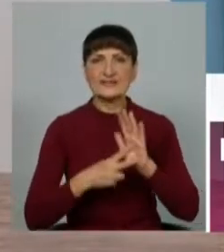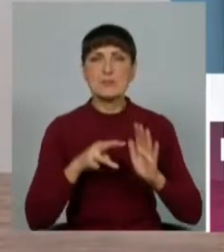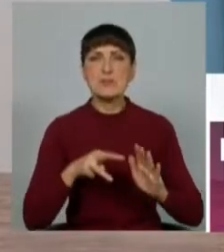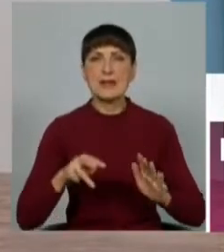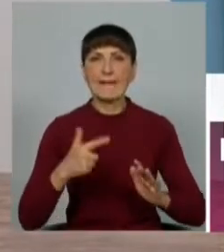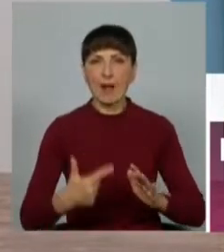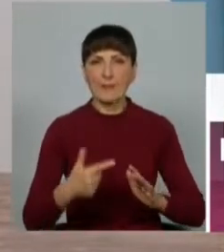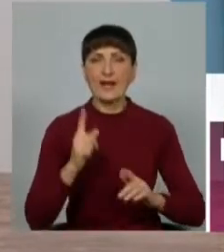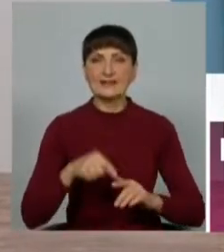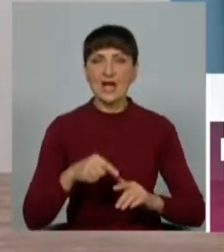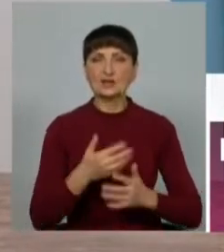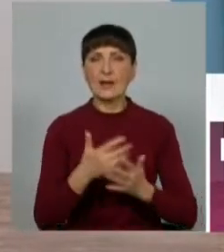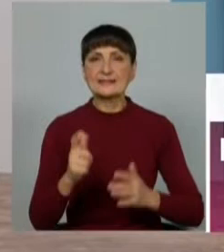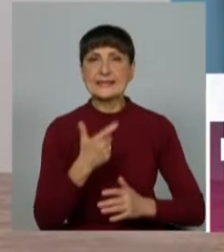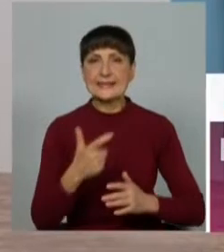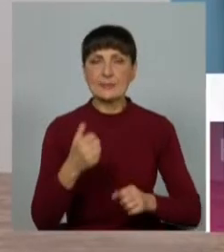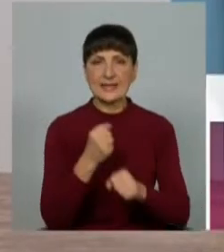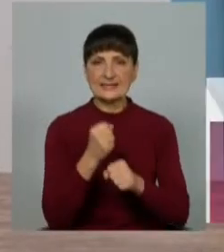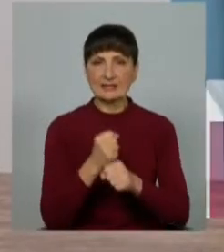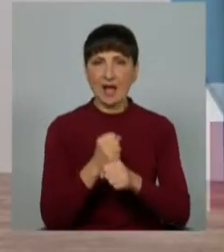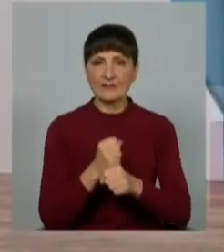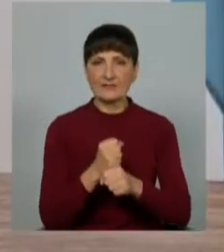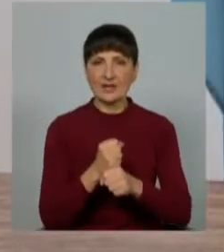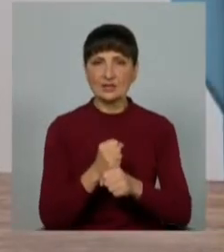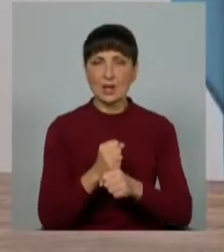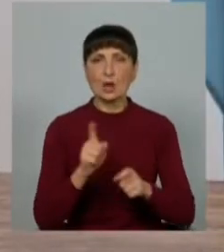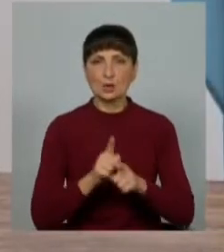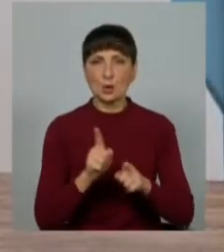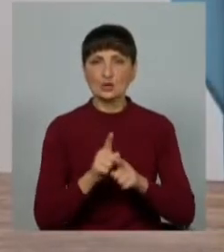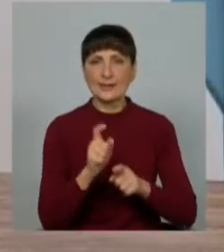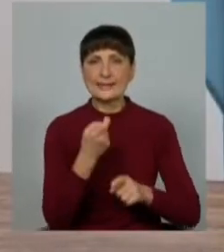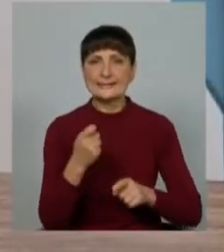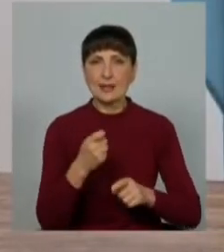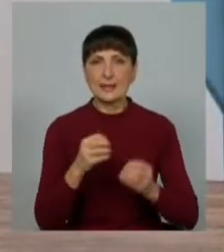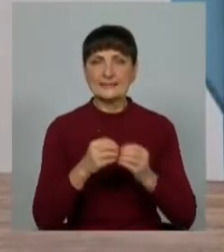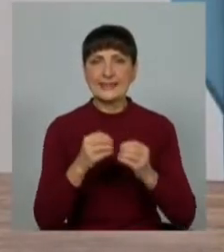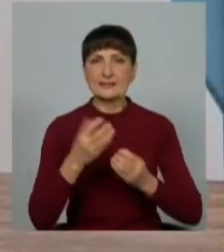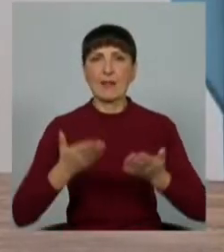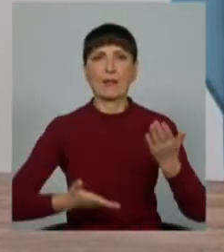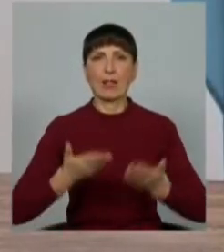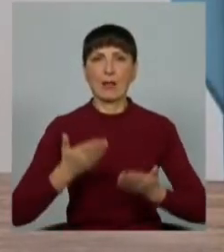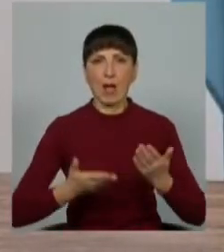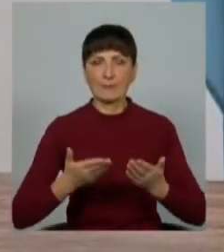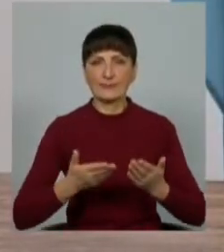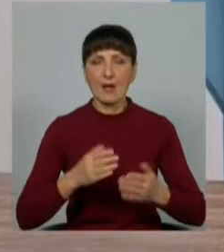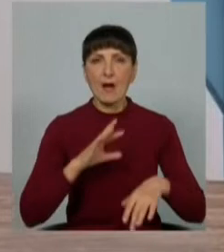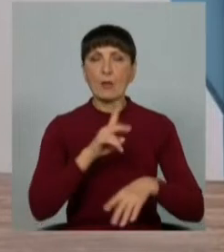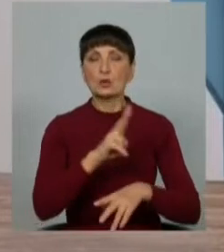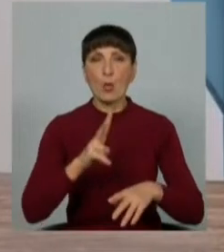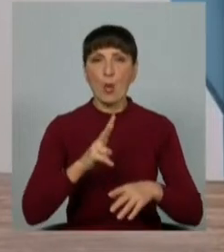миллиграмм. Также вещество, изготавливающее кристаллообразное вещество, свыше 10 килограмм. Подозреваемые